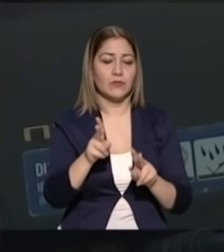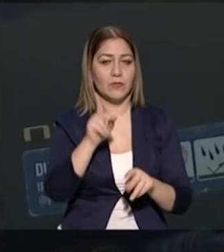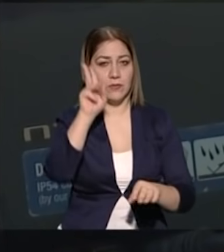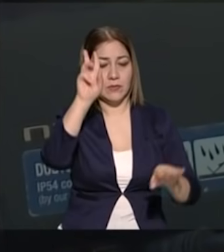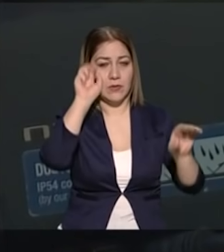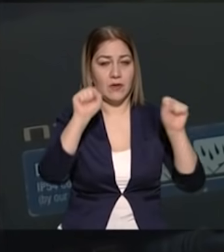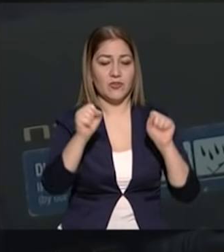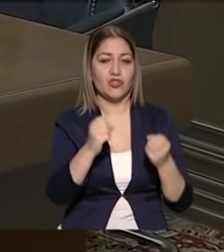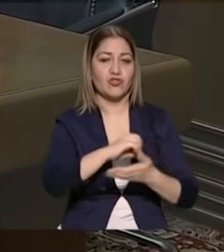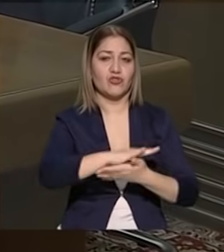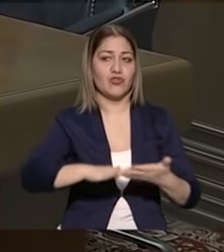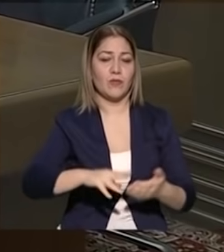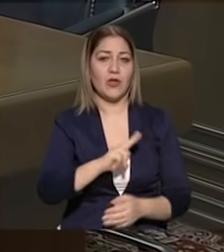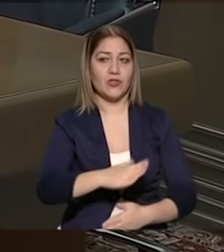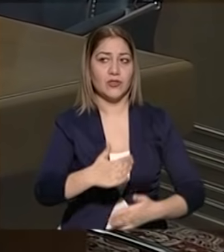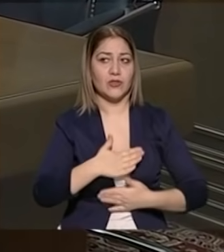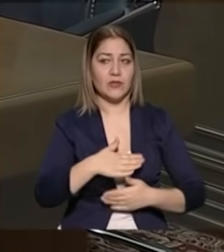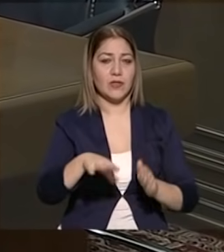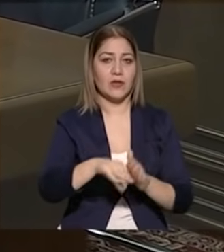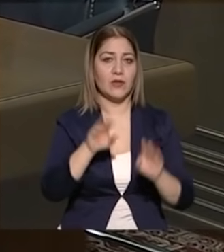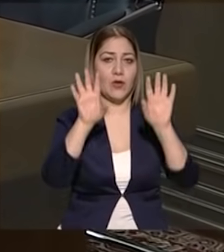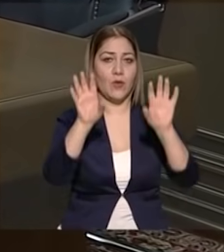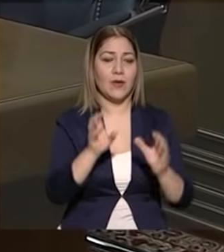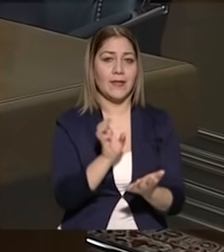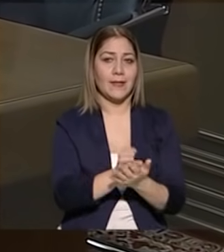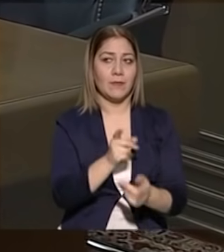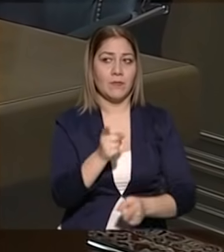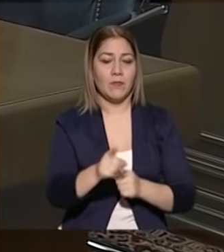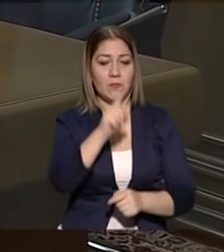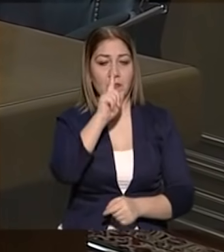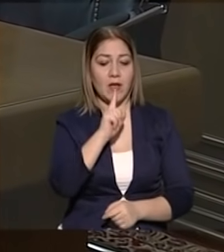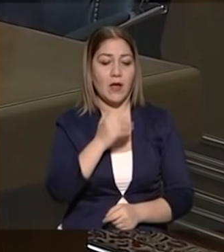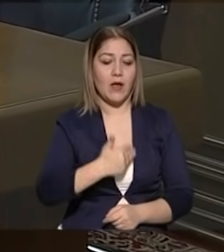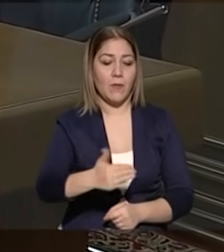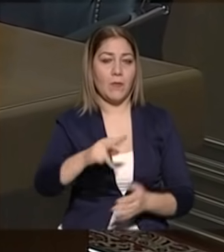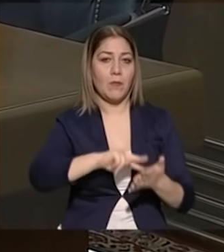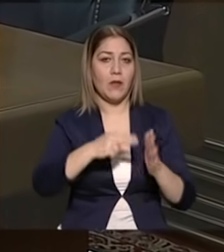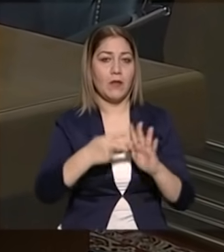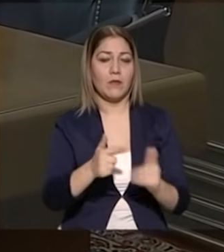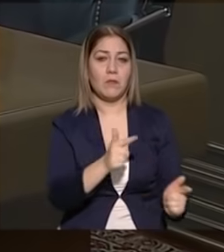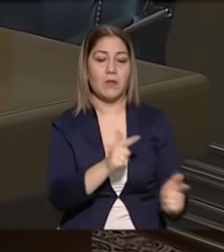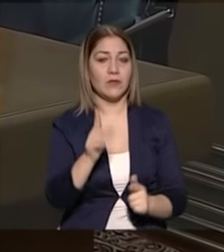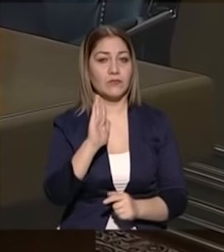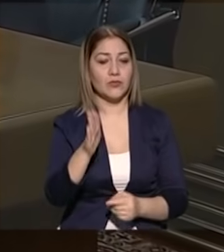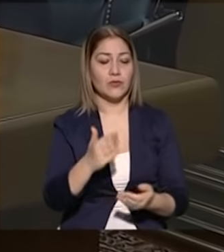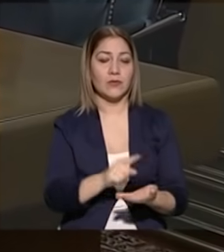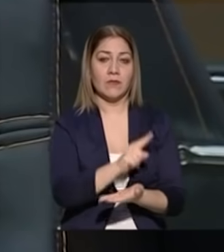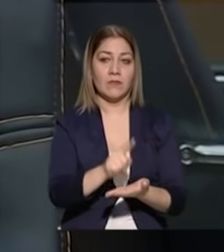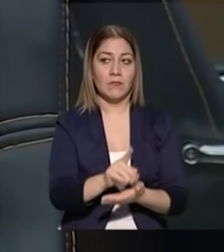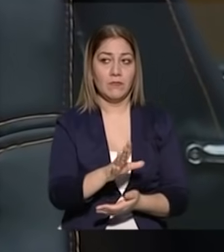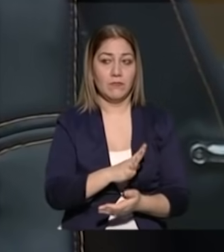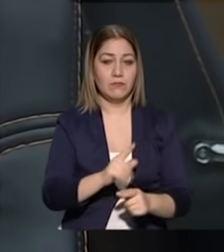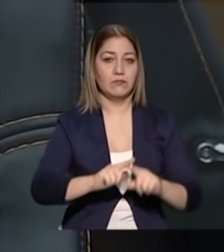Իշխանությունը շարունակում է աշխատանքն ընտրական օրենսգիրքը փոփոխելու շուրջ։ Առաջիկա մեկ ամսվա ընթացքում նախագիծը պատրաստ կլինի։ Լուրերի հարցին ի